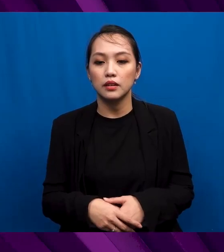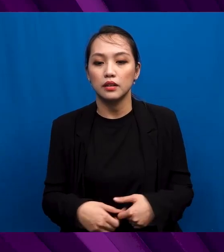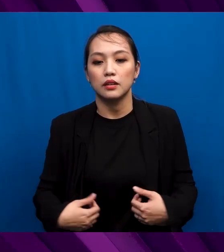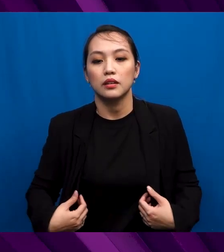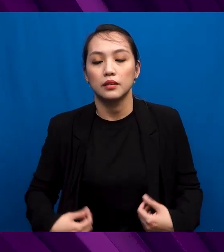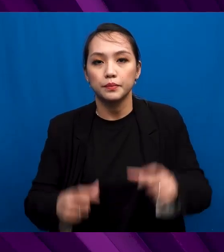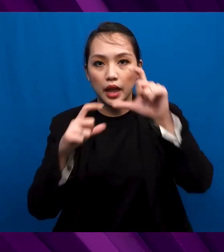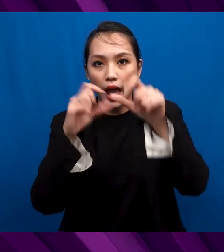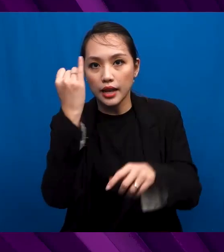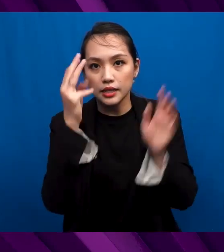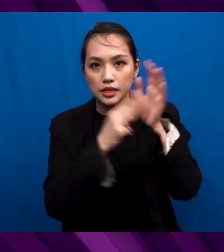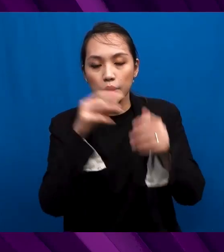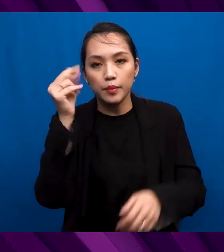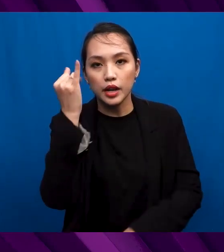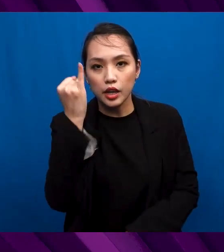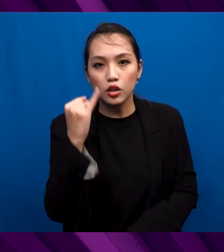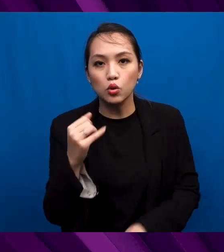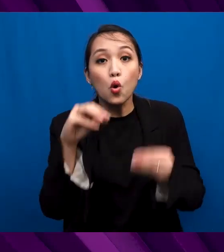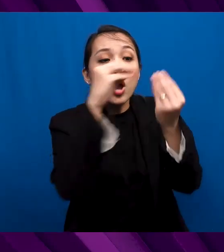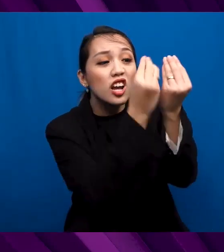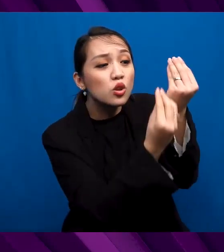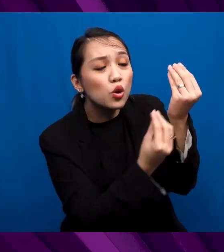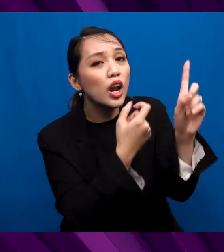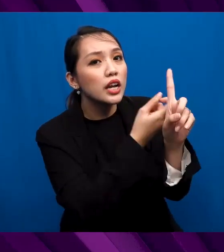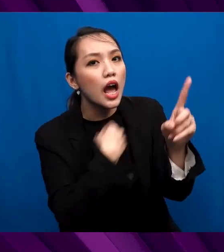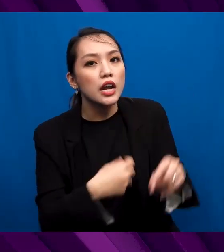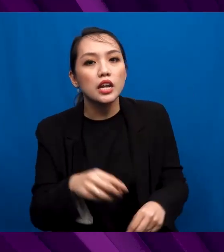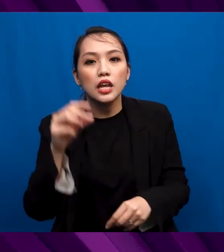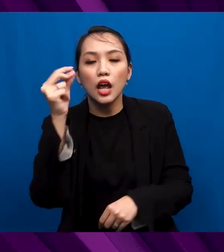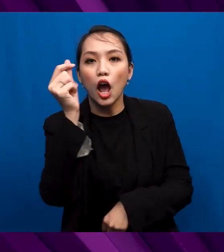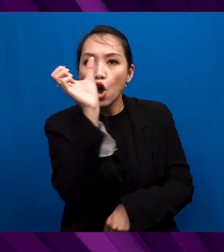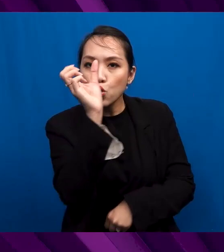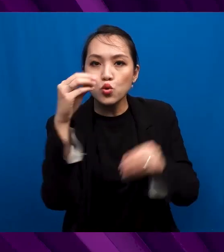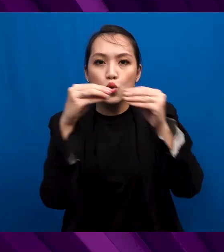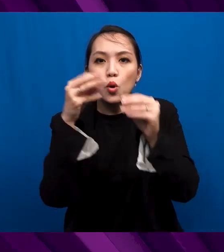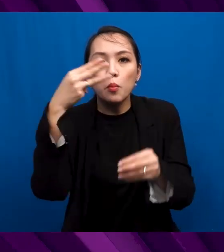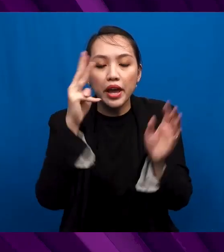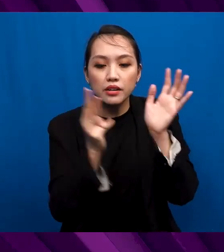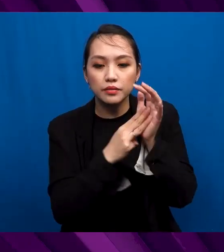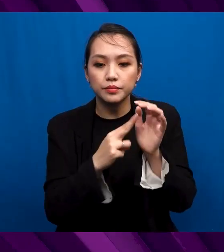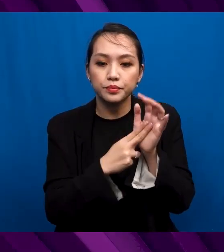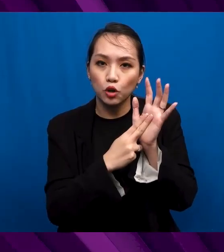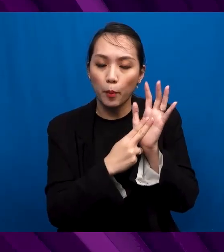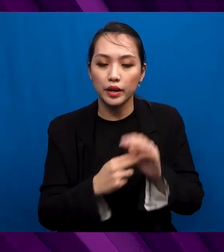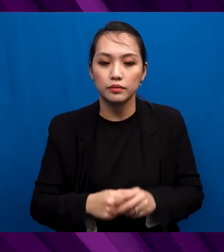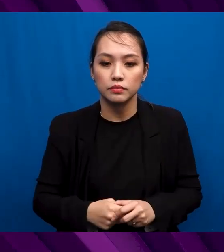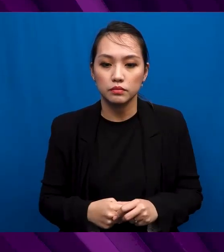cucunya. Memalukan bukan? Udahlah, ini digabung jadi dua-dua ini digabung jadi satu. Ini dosa